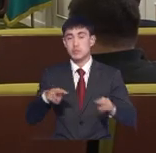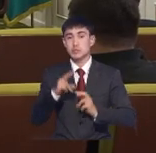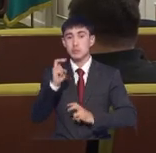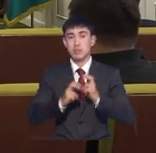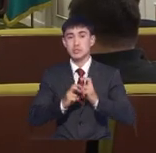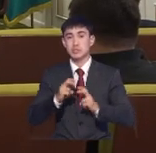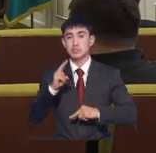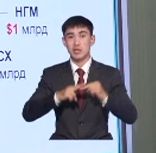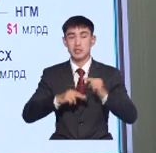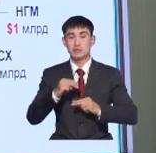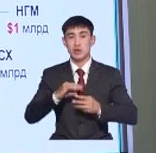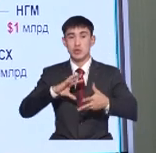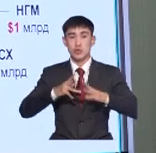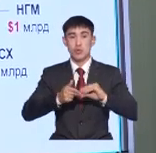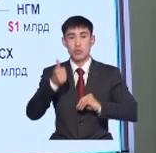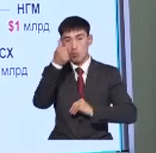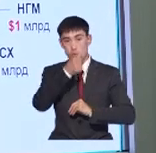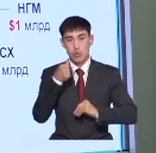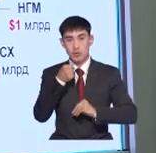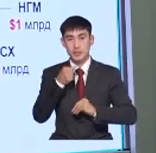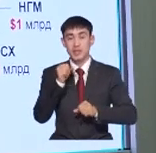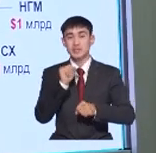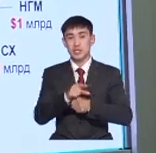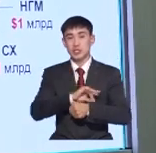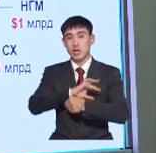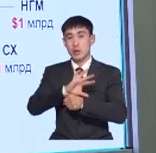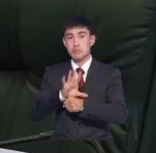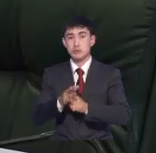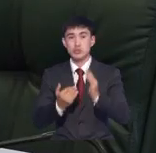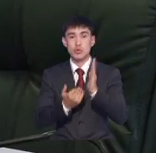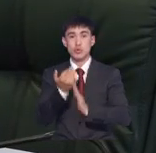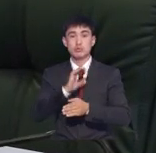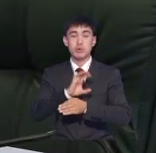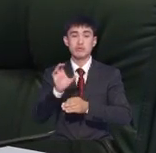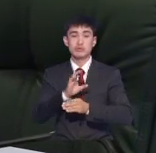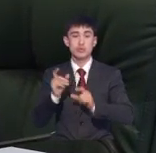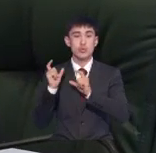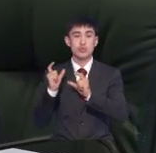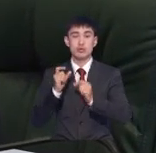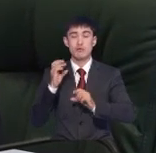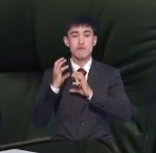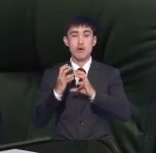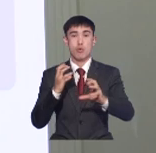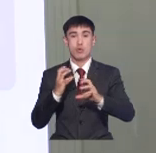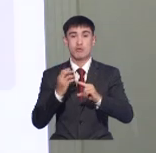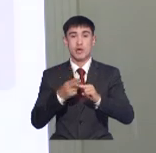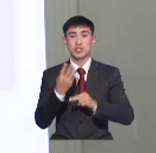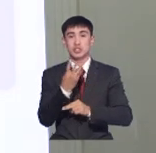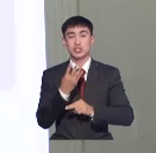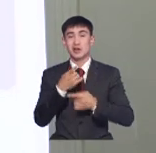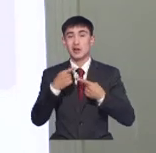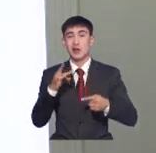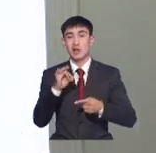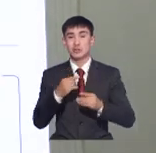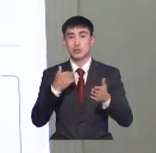промышленности и строительства по итогам года стоит задача обеспечить рост производства грузовых вагонов в четыре